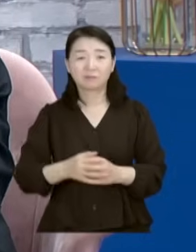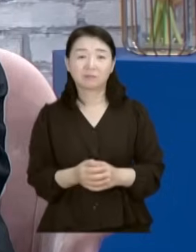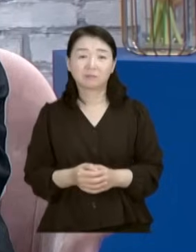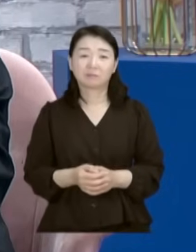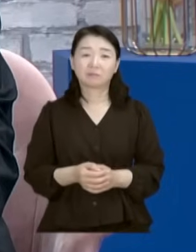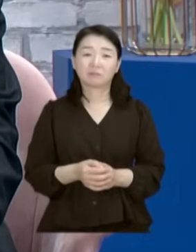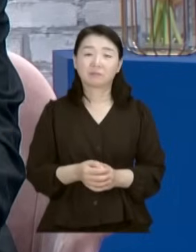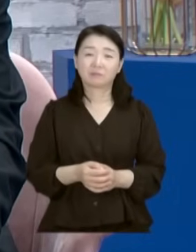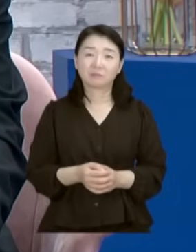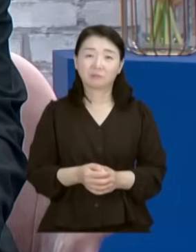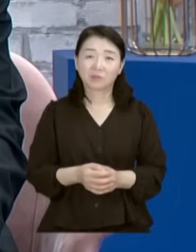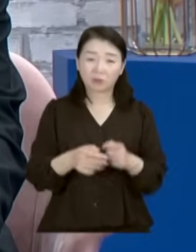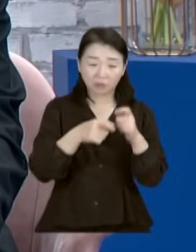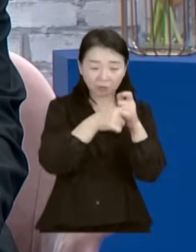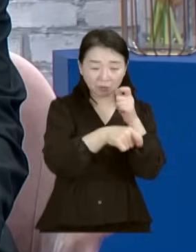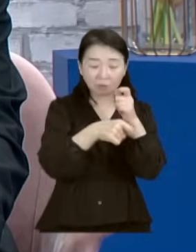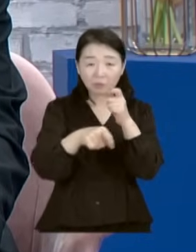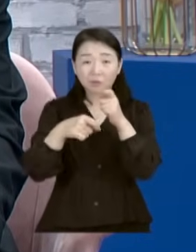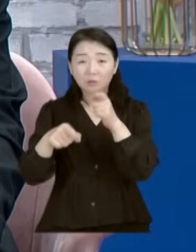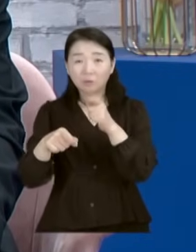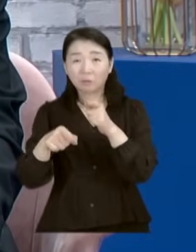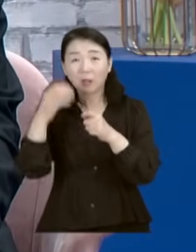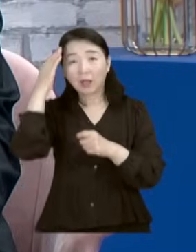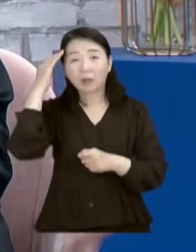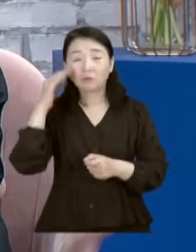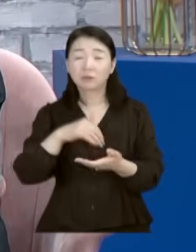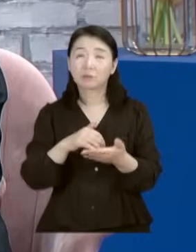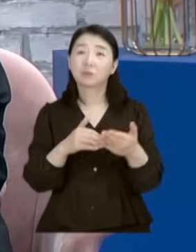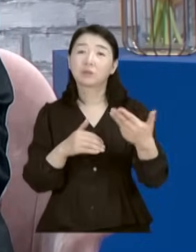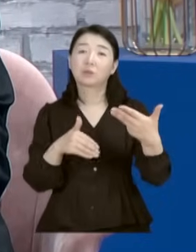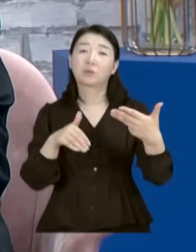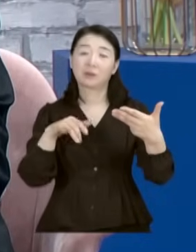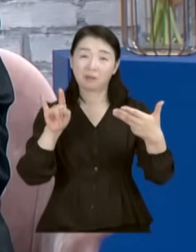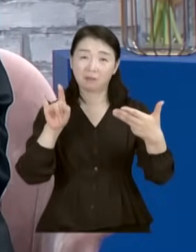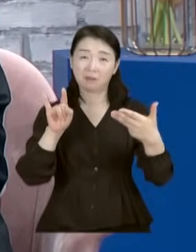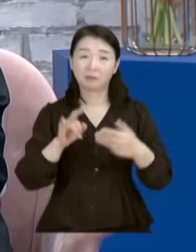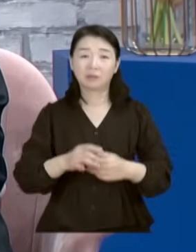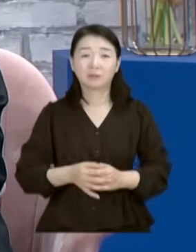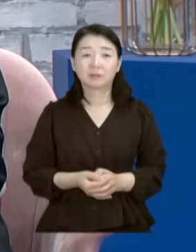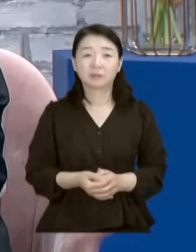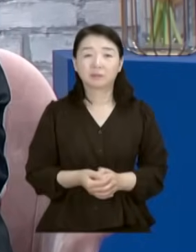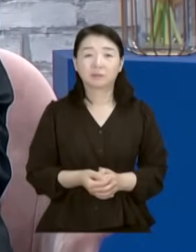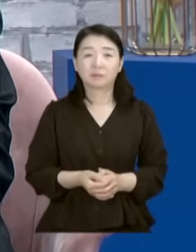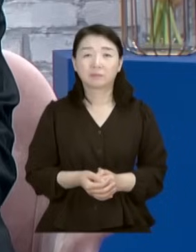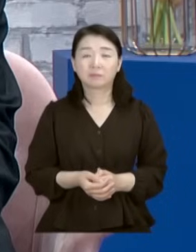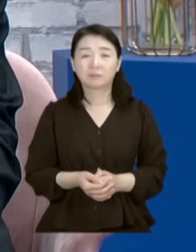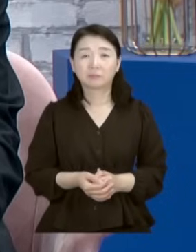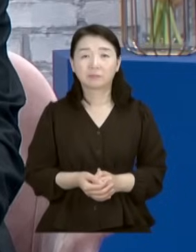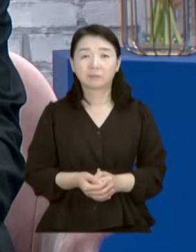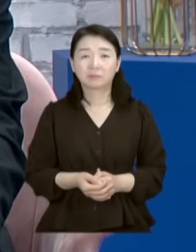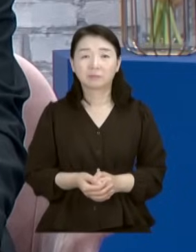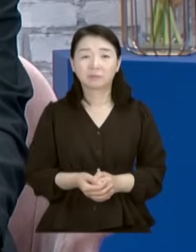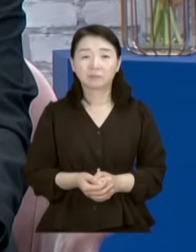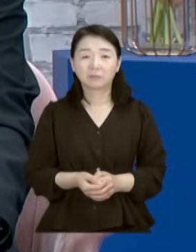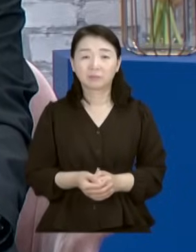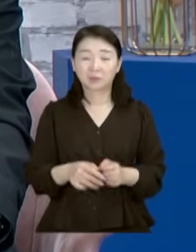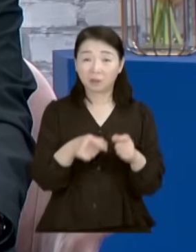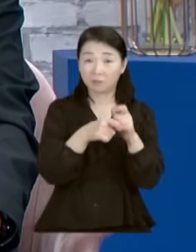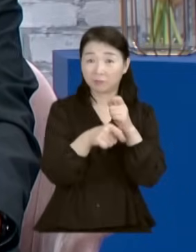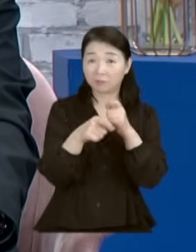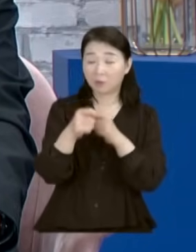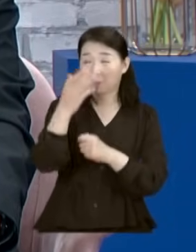생겼어요 그러니까 이제 프랜차이즈가 우리나라의 8개의 커피숍이 생겼어요 자 그런데